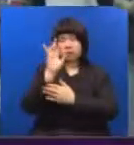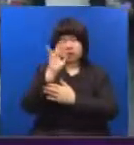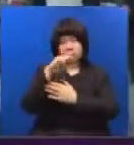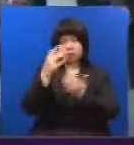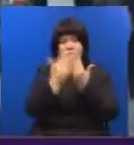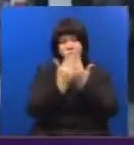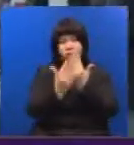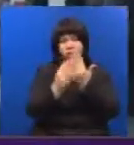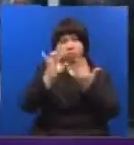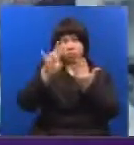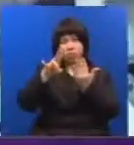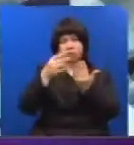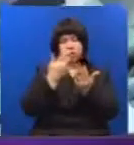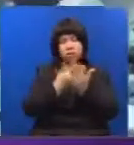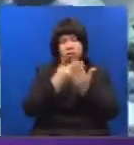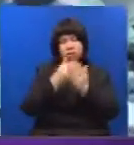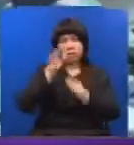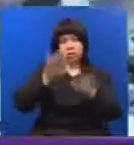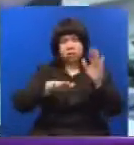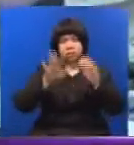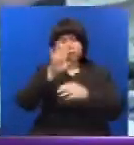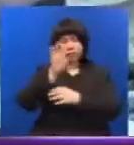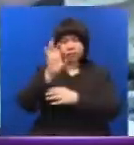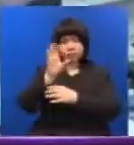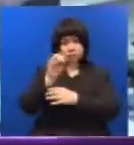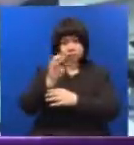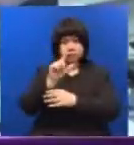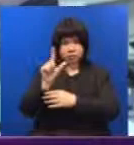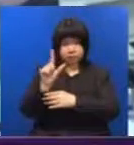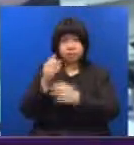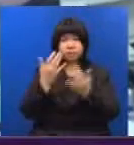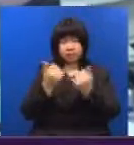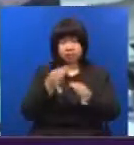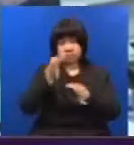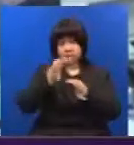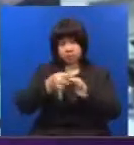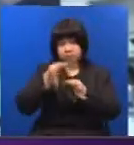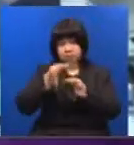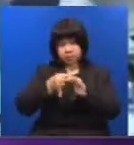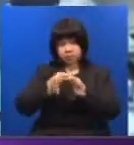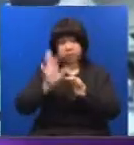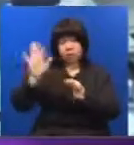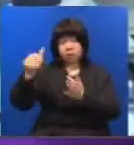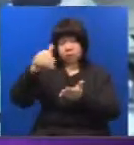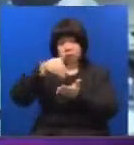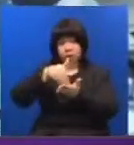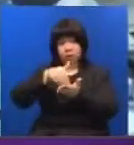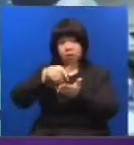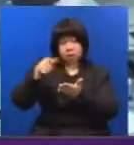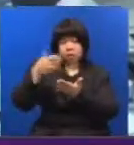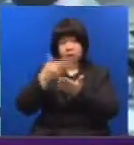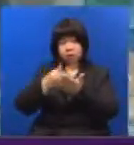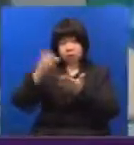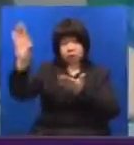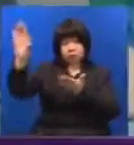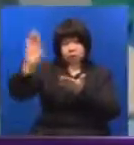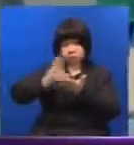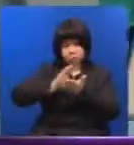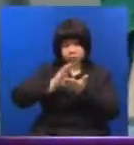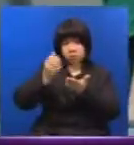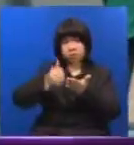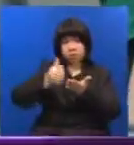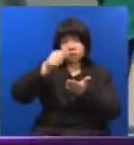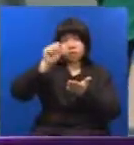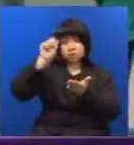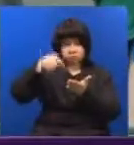าคิดเปเงินก็ประมาณ 450 ลานบาทถึงแม้ว่าทอกสอส่วนกลางจะได้มีการจัดสนเงินงวดลาสุดมาให้แล้